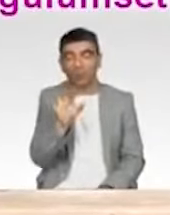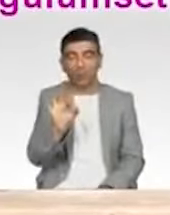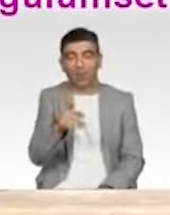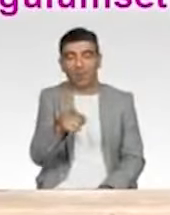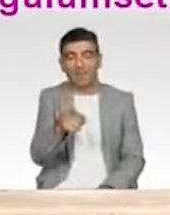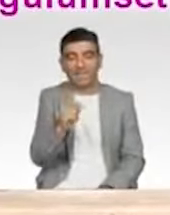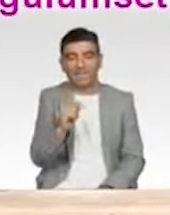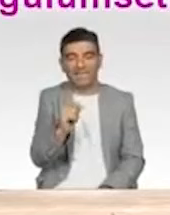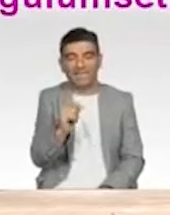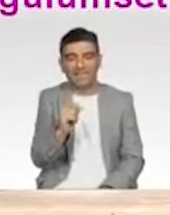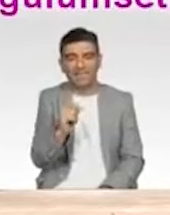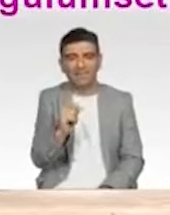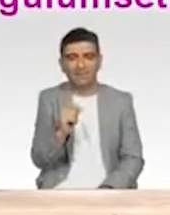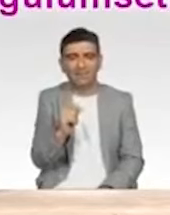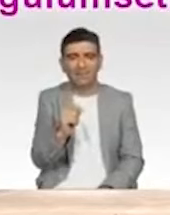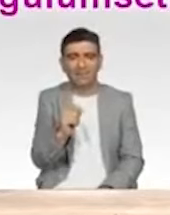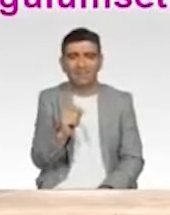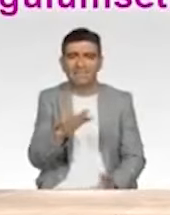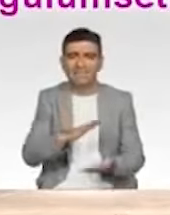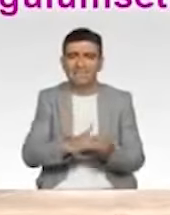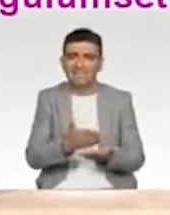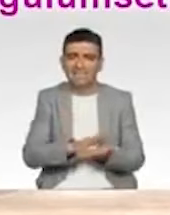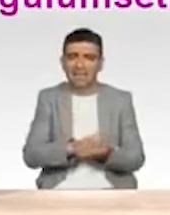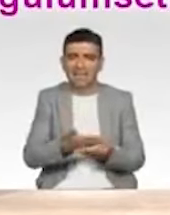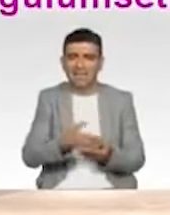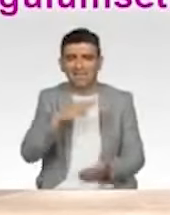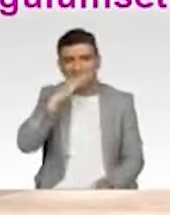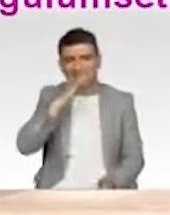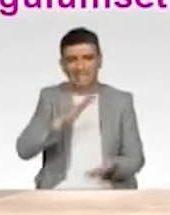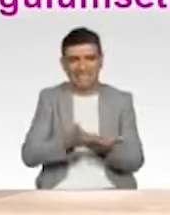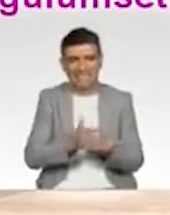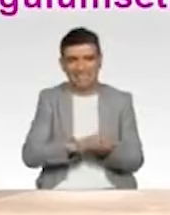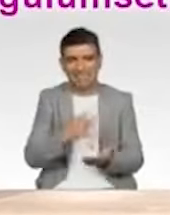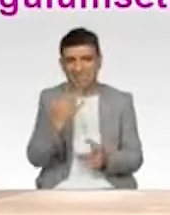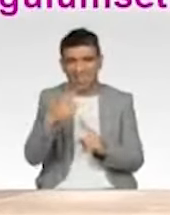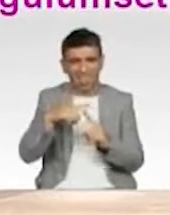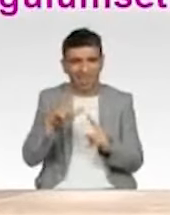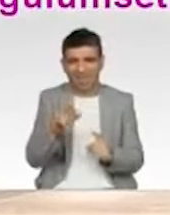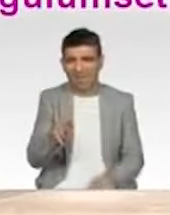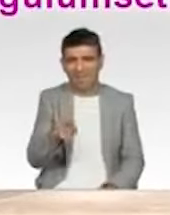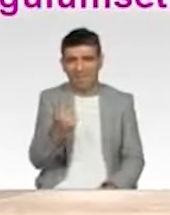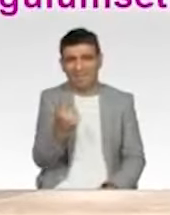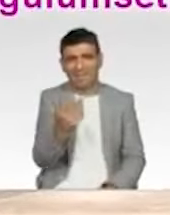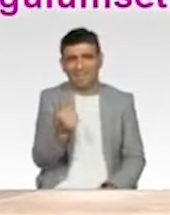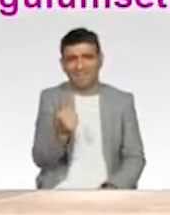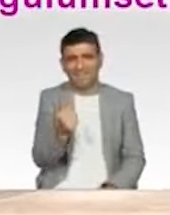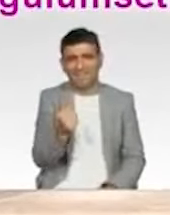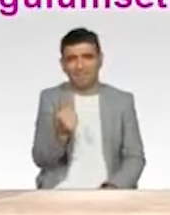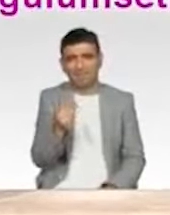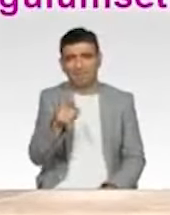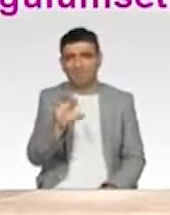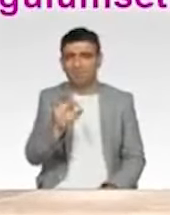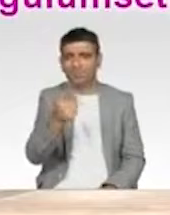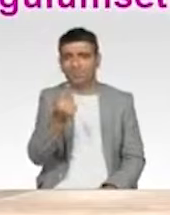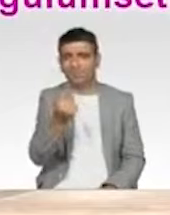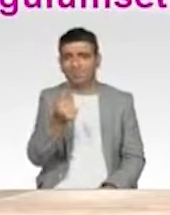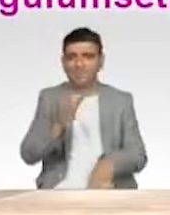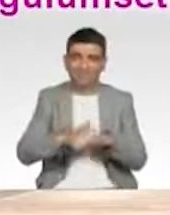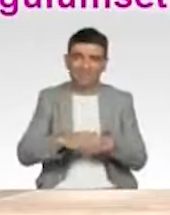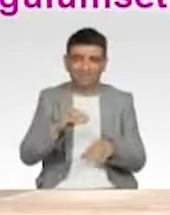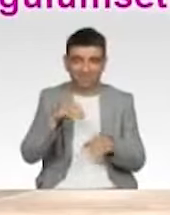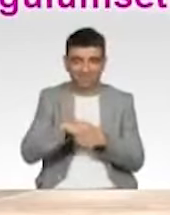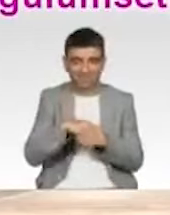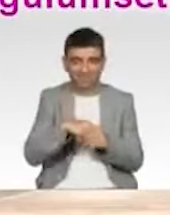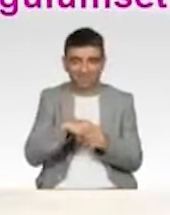ha, mısır ne deniyor, kızartıyorlar evet. Böyle. Ne bileyim 5 lira mı neyim mi tanesi. Böyle yerde para yapmak için. Arada